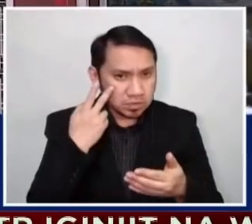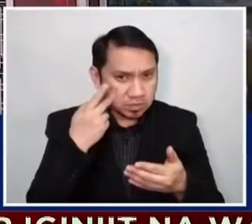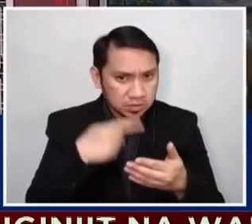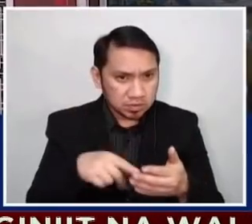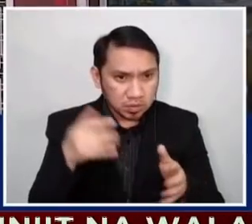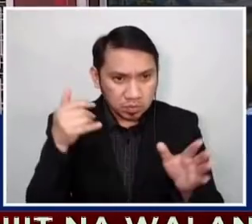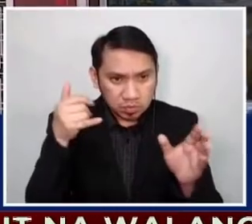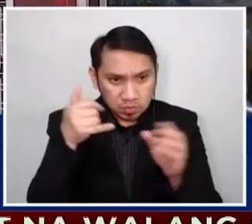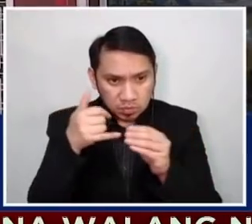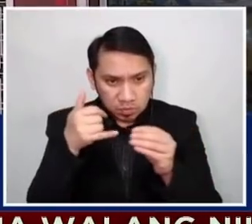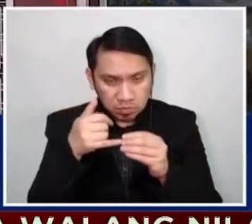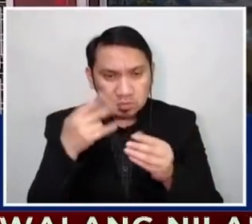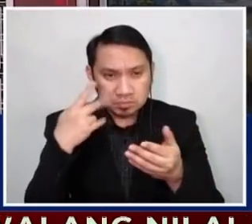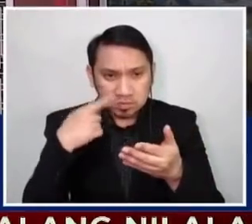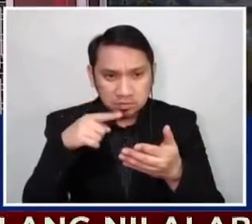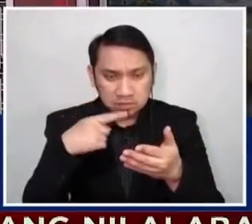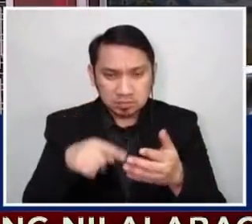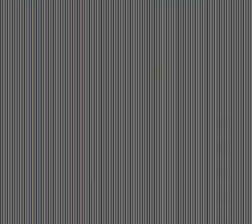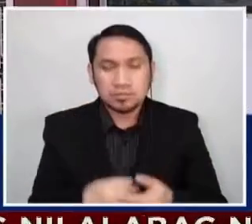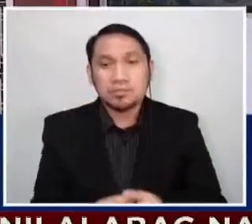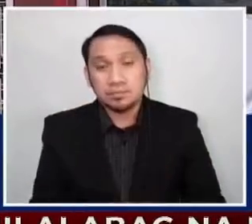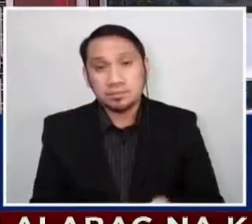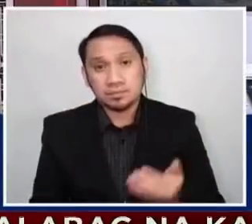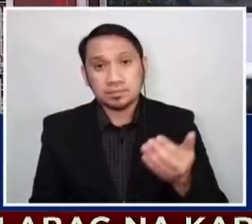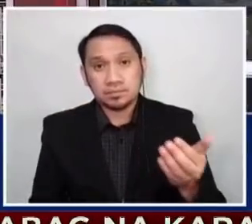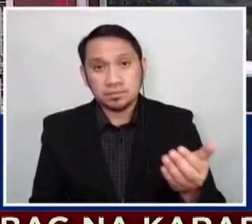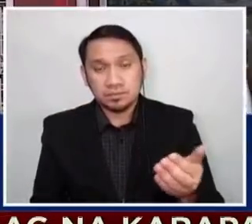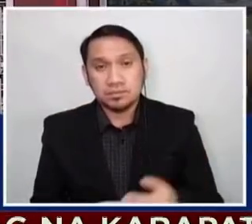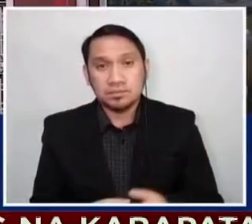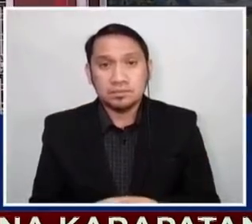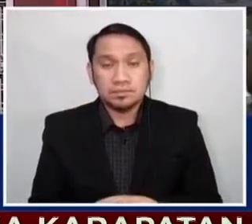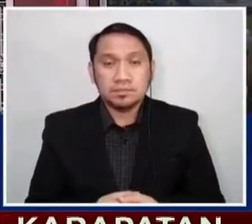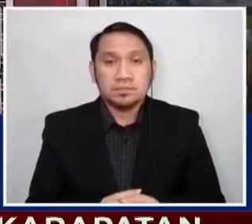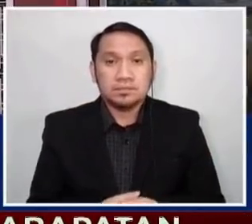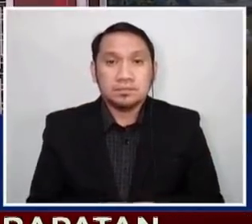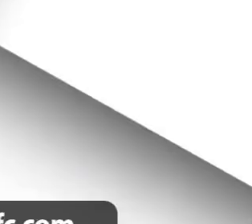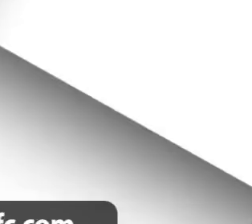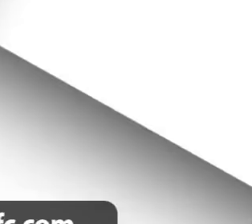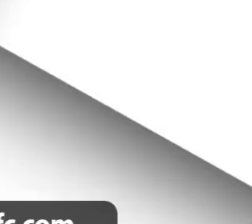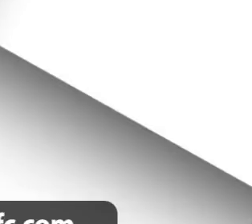na rin nila ang CCTV sa naturang lugar. Nico Bawa, ABS-CBN News.